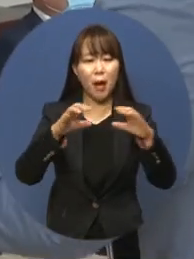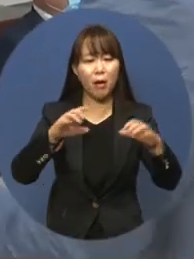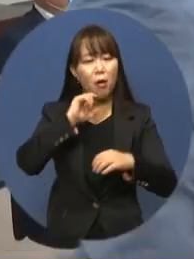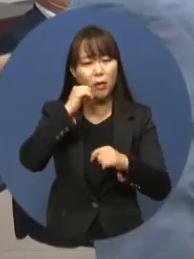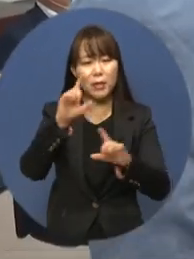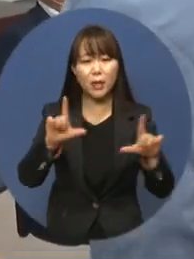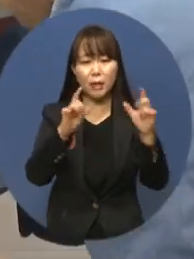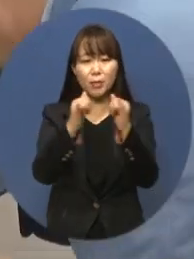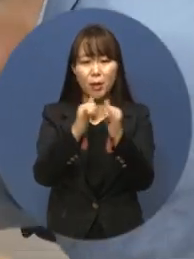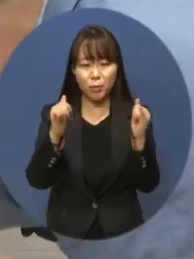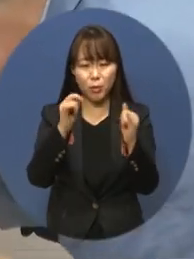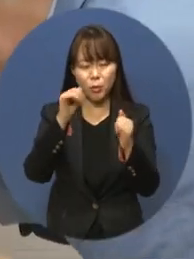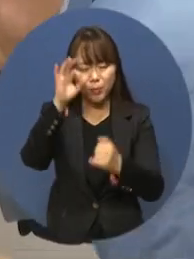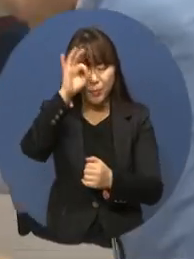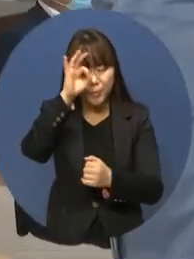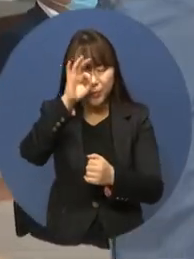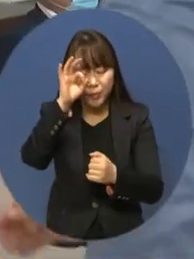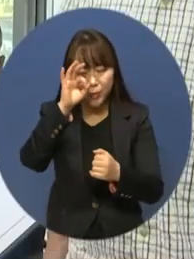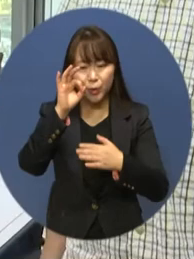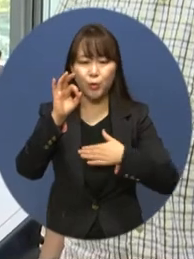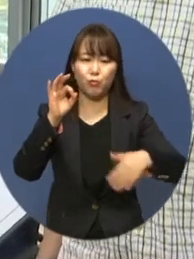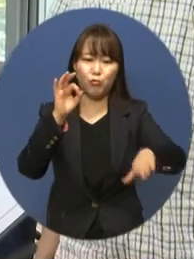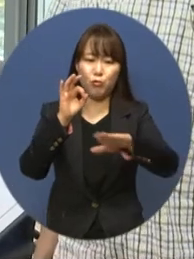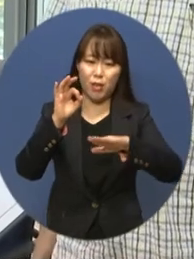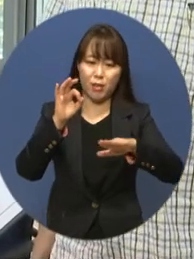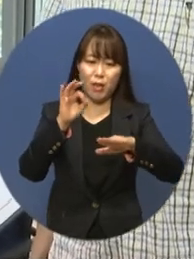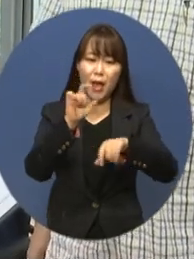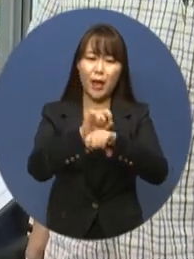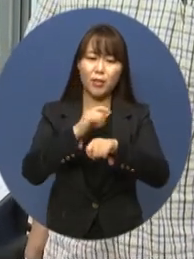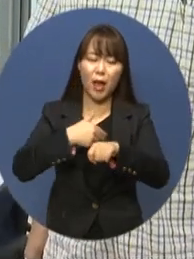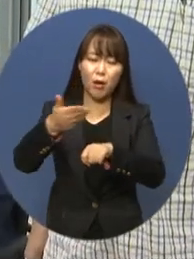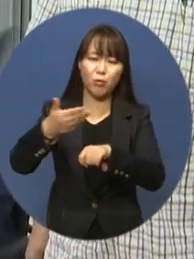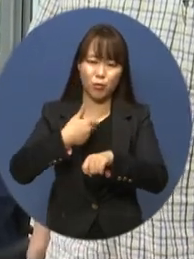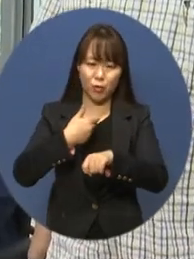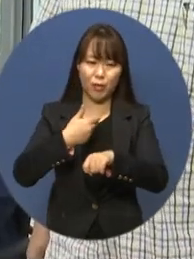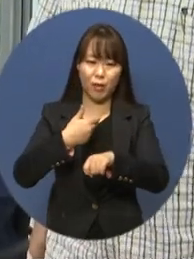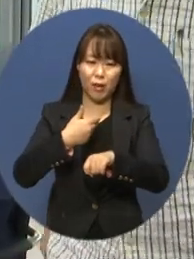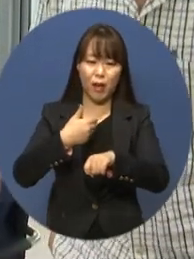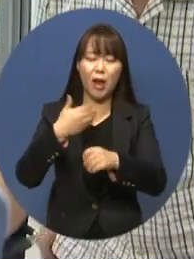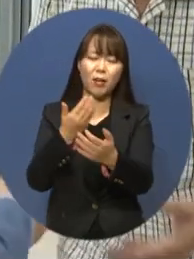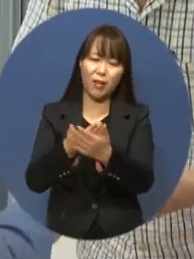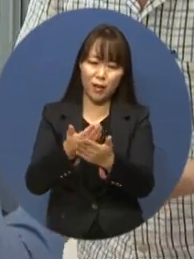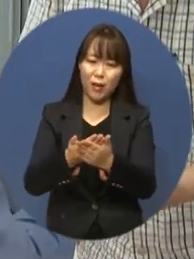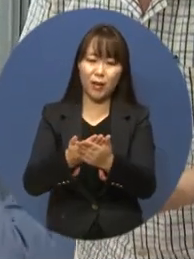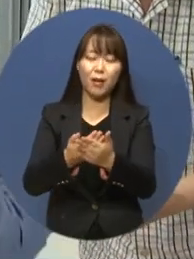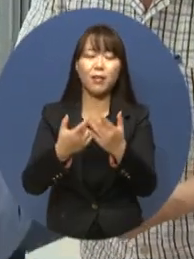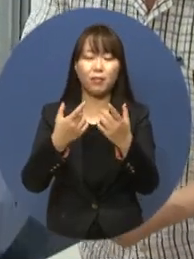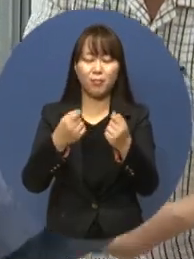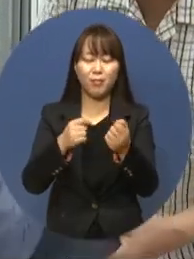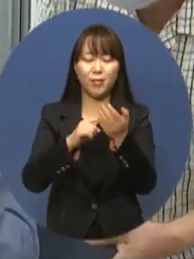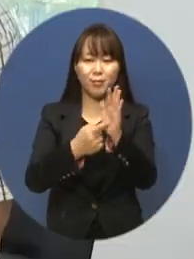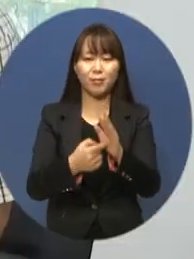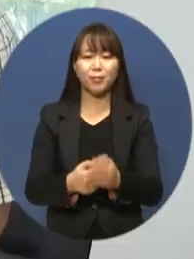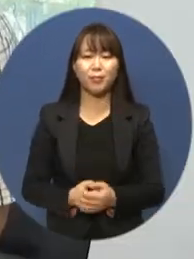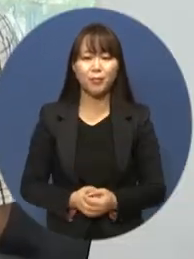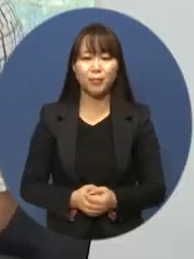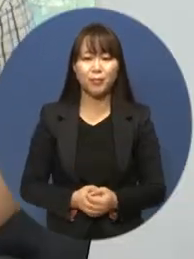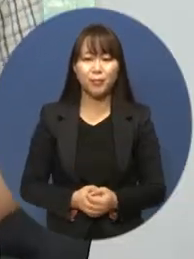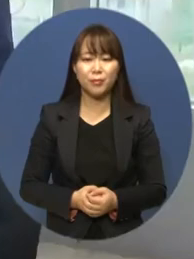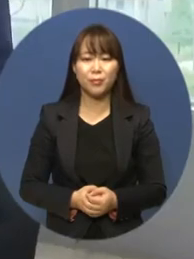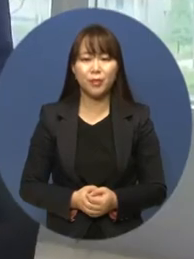어렵게 사는 분들을 좀 발굴해서 우리한테 행정이 알려줘라, 알려달라 이렇게 하기로 했고요.